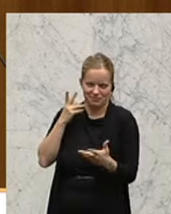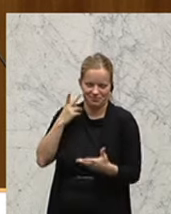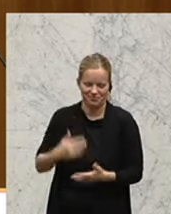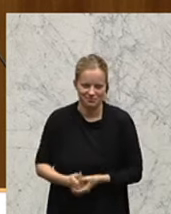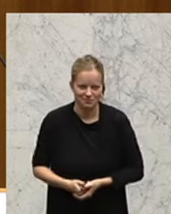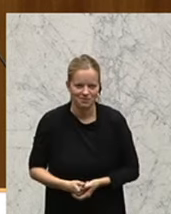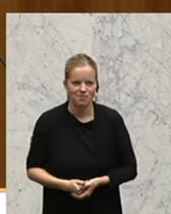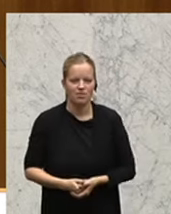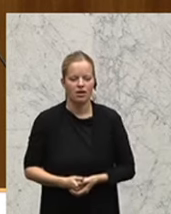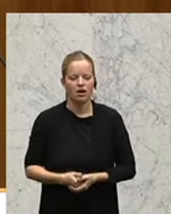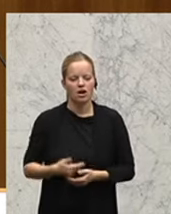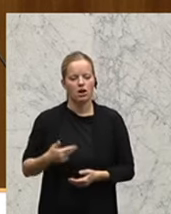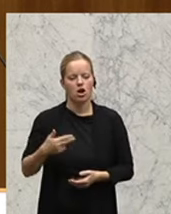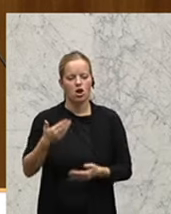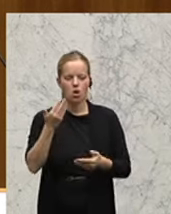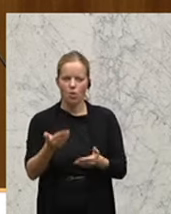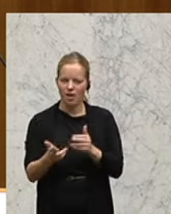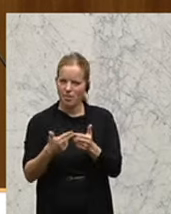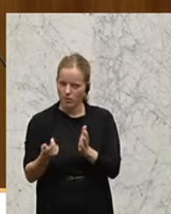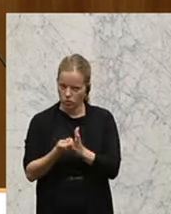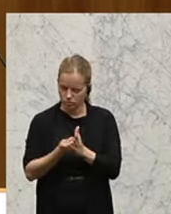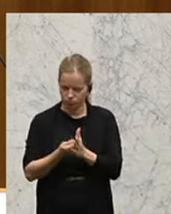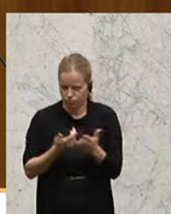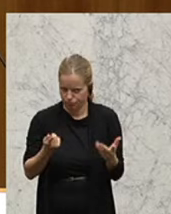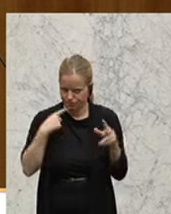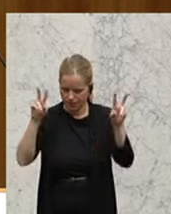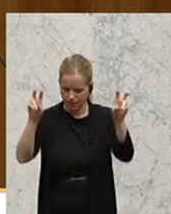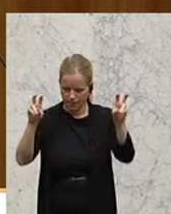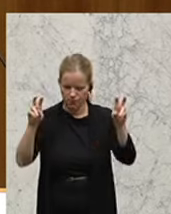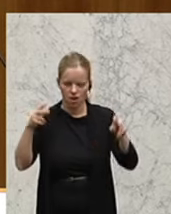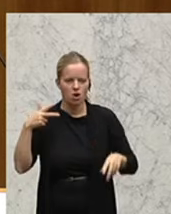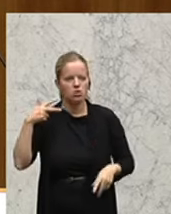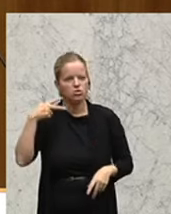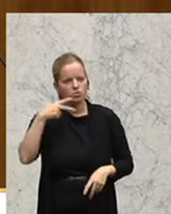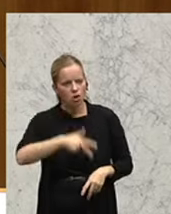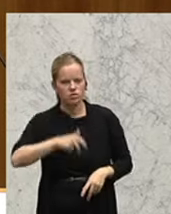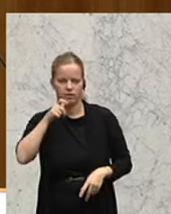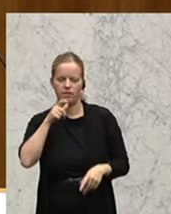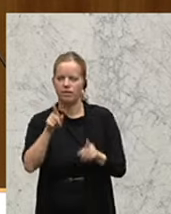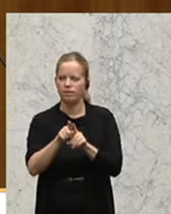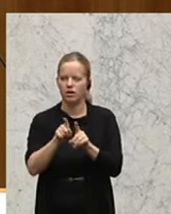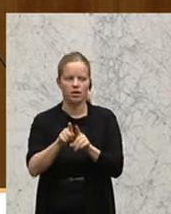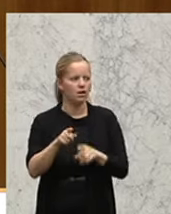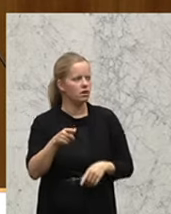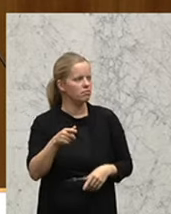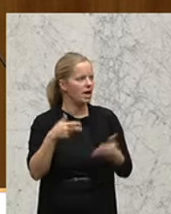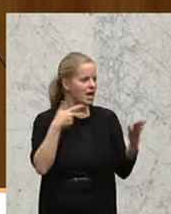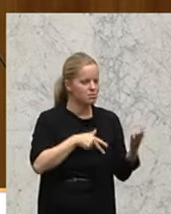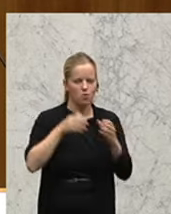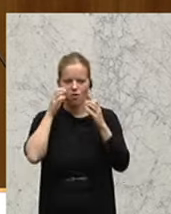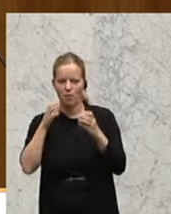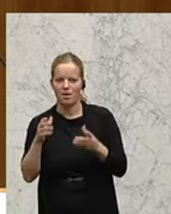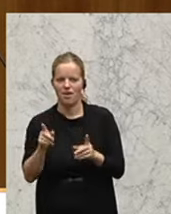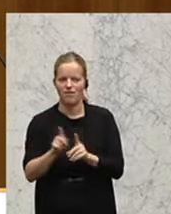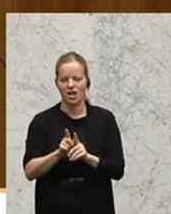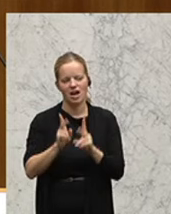Kammern und Sozialversicherungen als, ich würde sagen, Versorgungsfestungen von SPÖ und ÖVP, wo man immer wieder gut